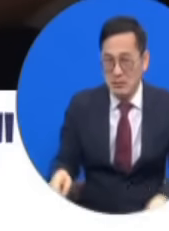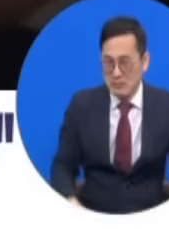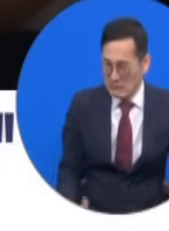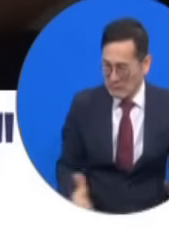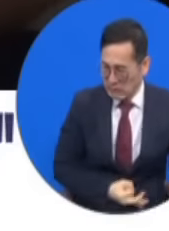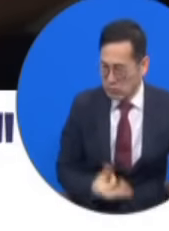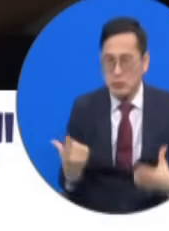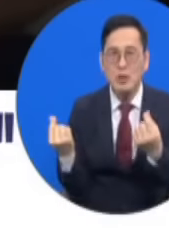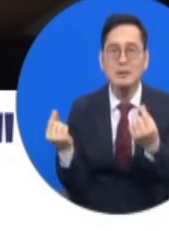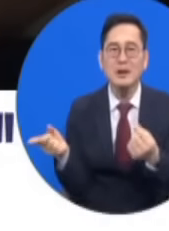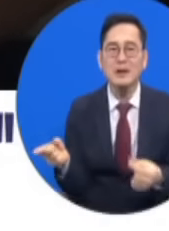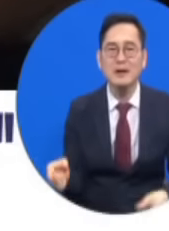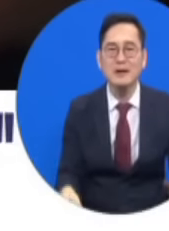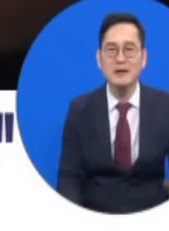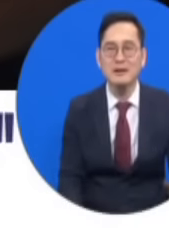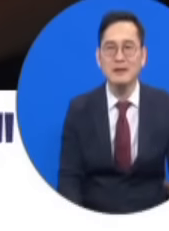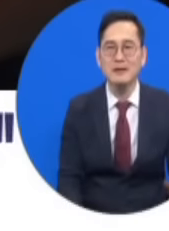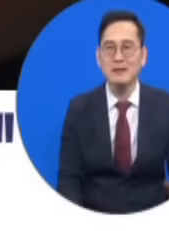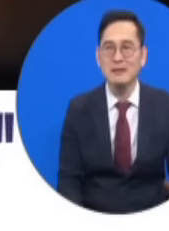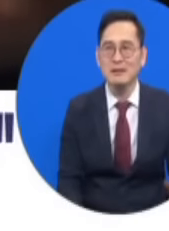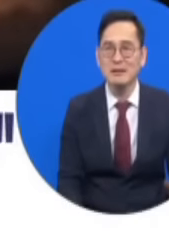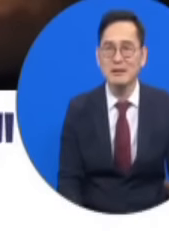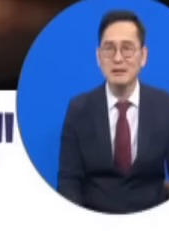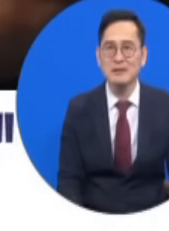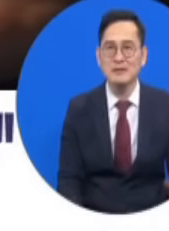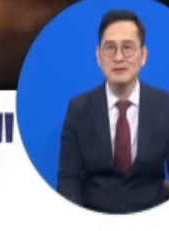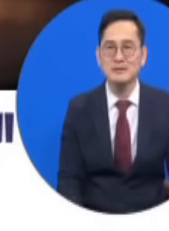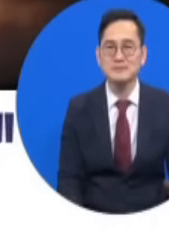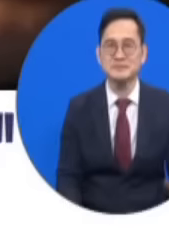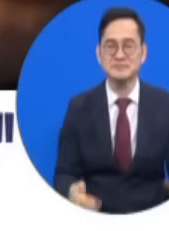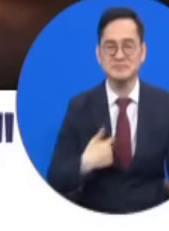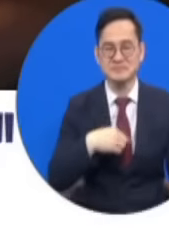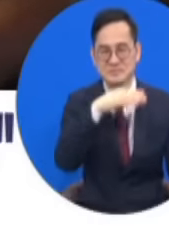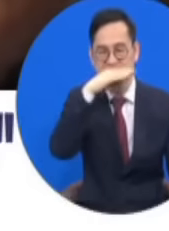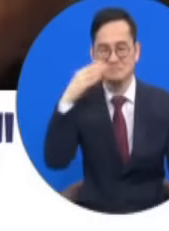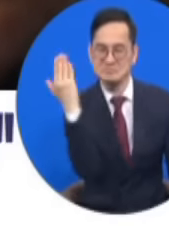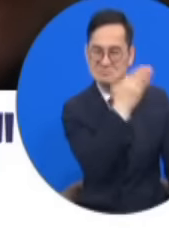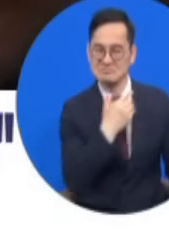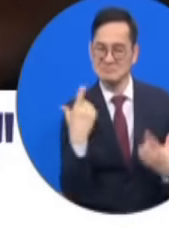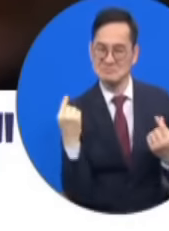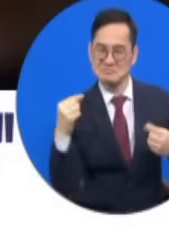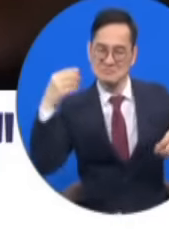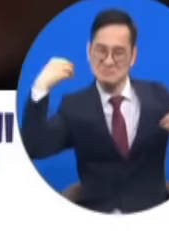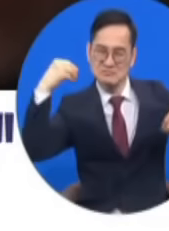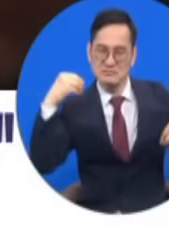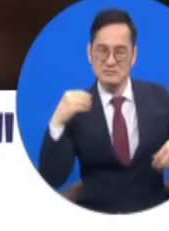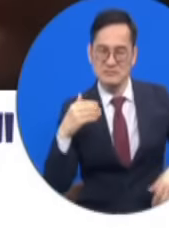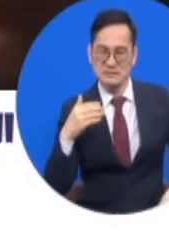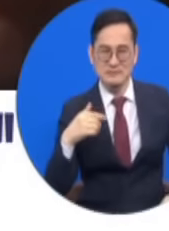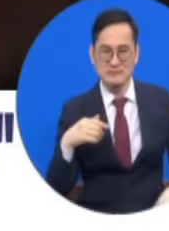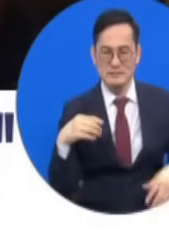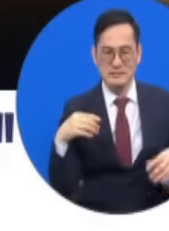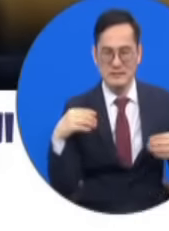들려요. 그리고 아, 그 얘기하잖아요. 우리처럼 품격 있게 하라. 아 저게 품격 있는 행동입니까? 전혀 아니에요. 자